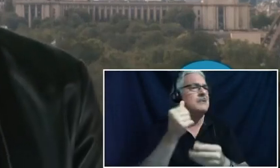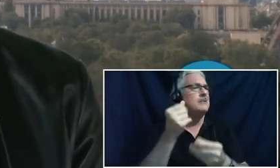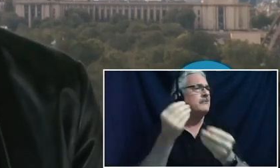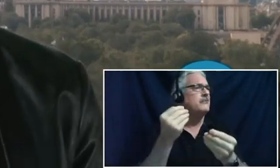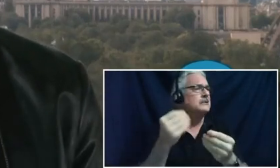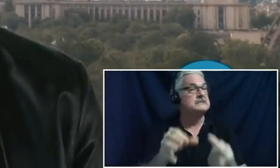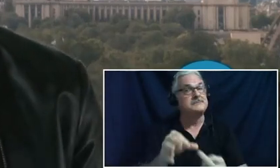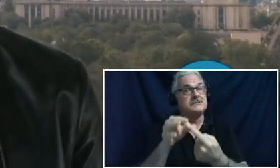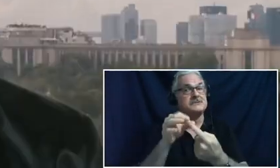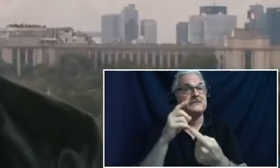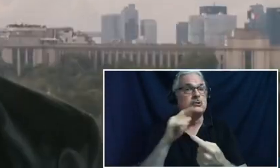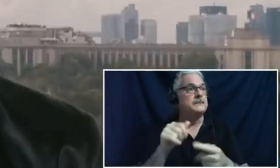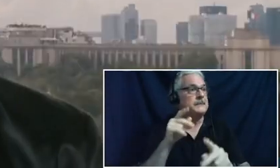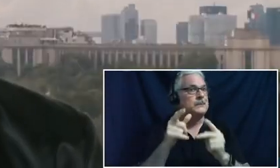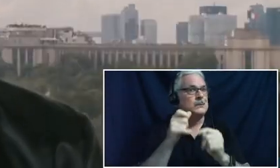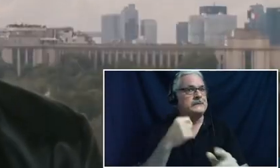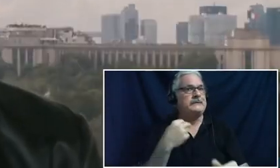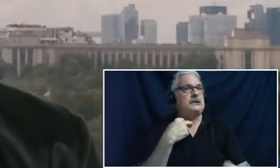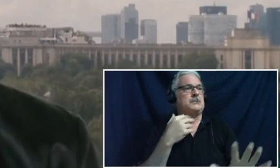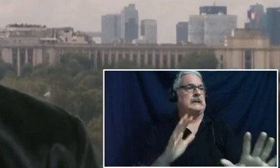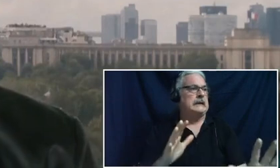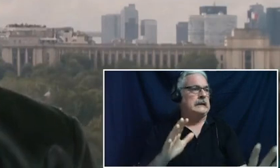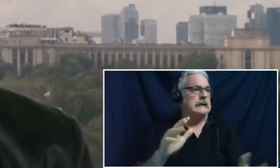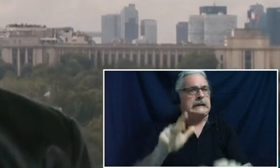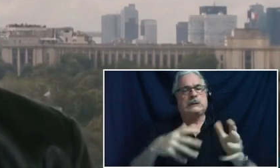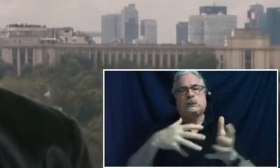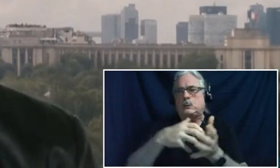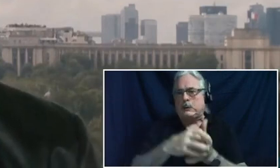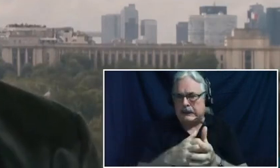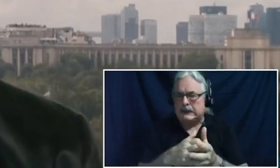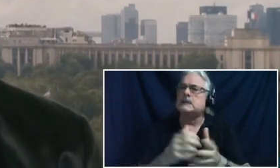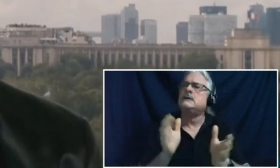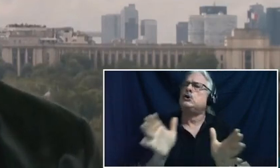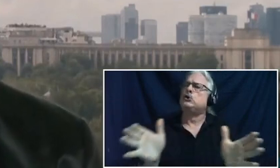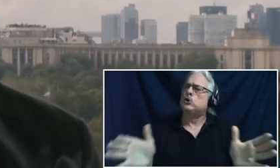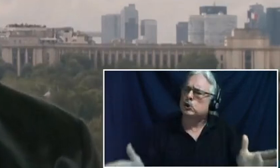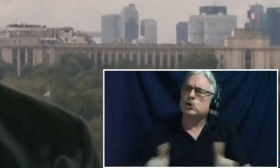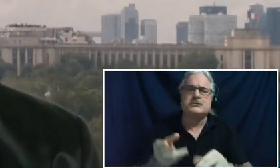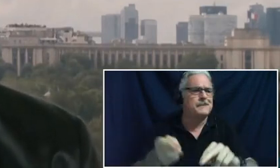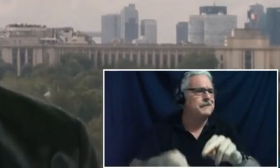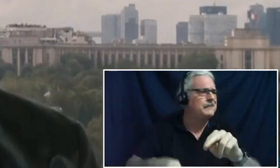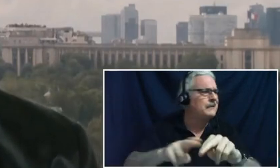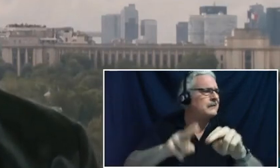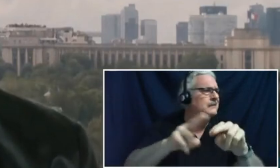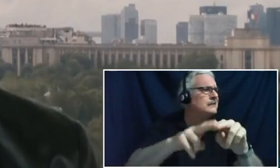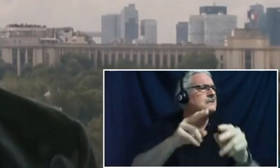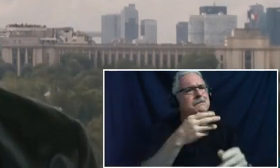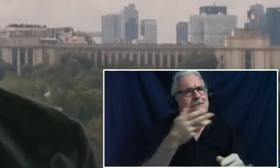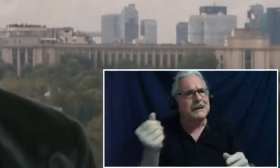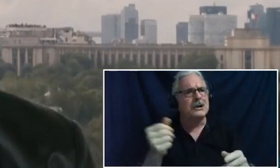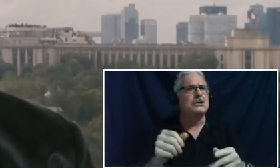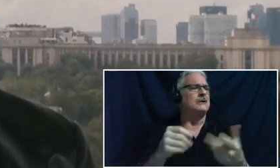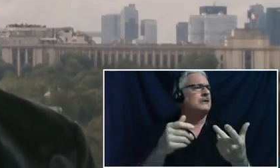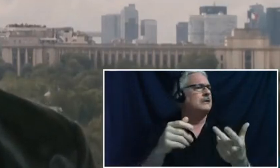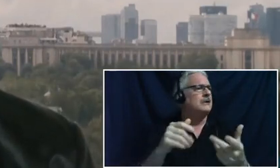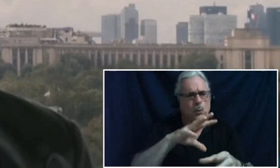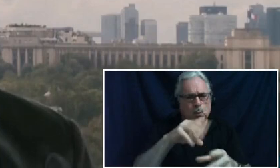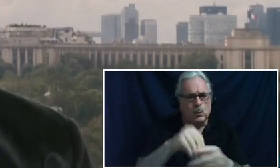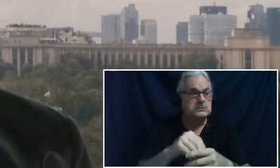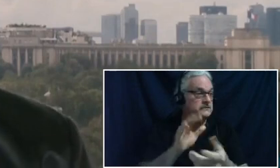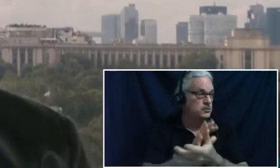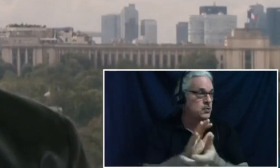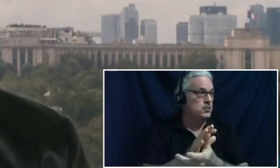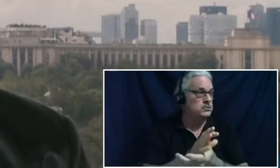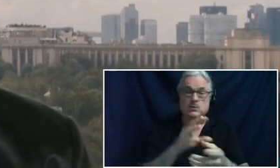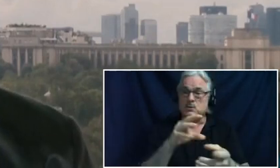des préjugés, de la discrimination, des écoles axées sur le bien-être des apprenants. Les 10 messages du rapport sont un appel à l'action. Ce sont des voies à suivre et